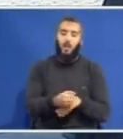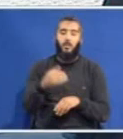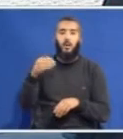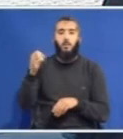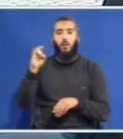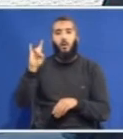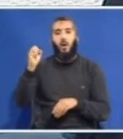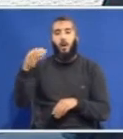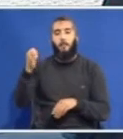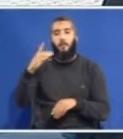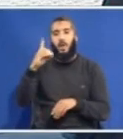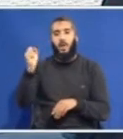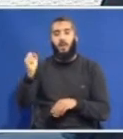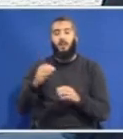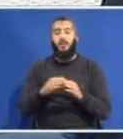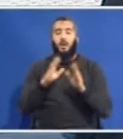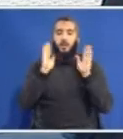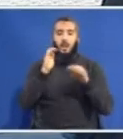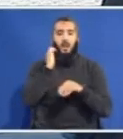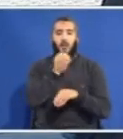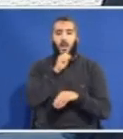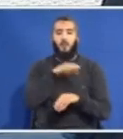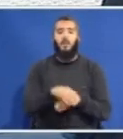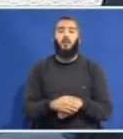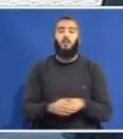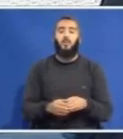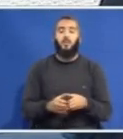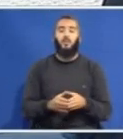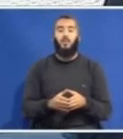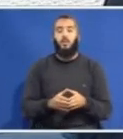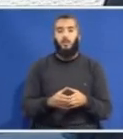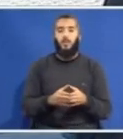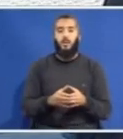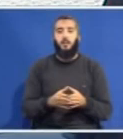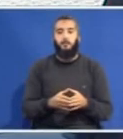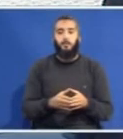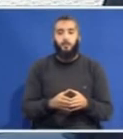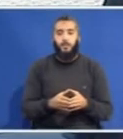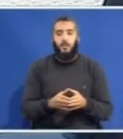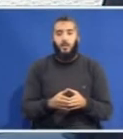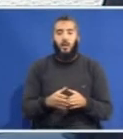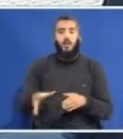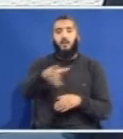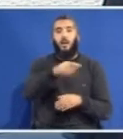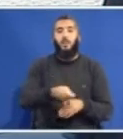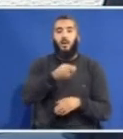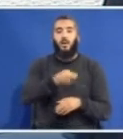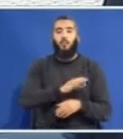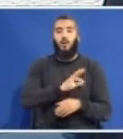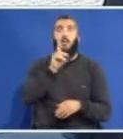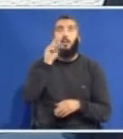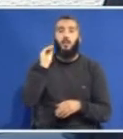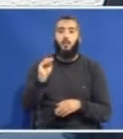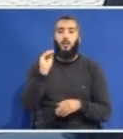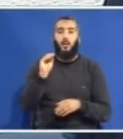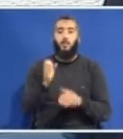يا سيدي يا رسول الله، عدد من صلى عليك وعدد من لم يصلي عليك. السلام عليكم ورحمة الله،